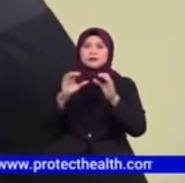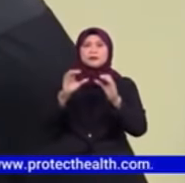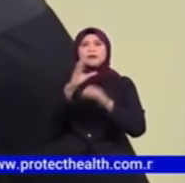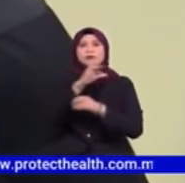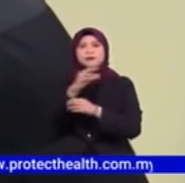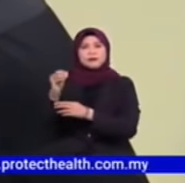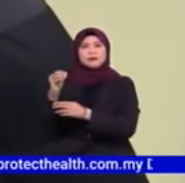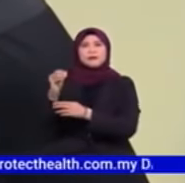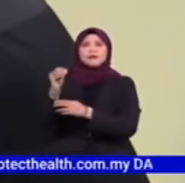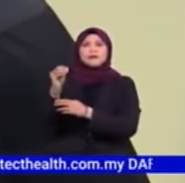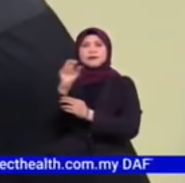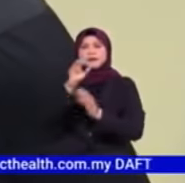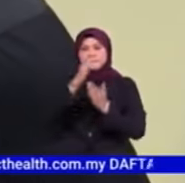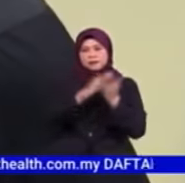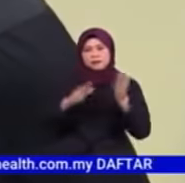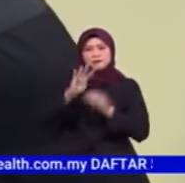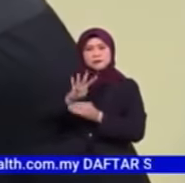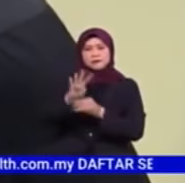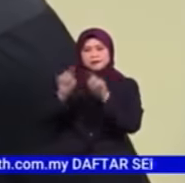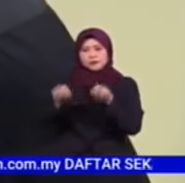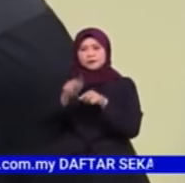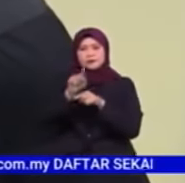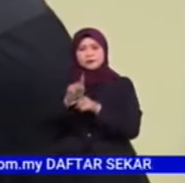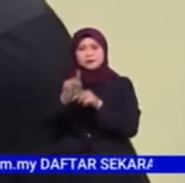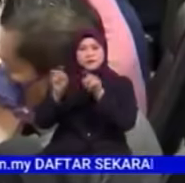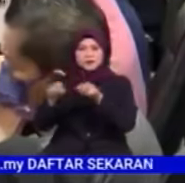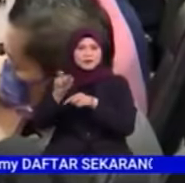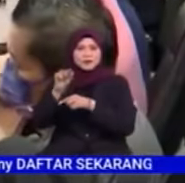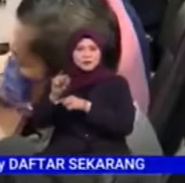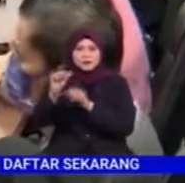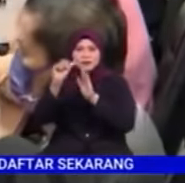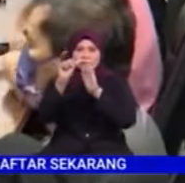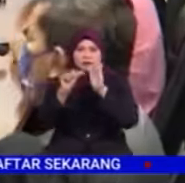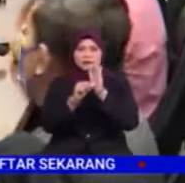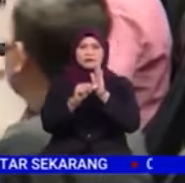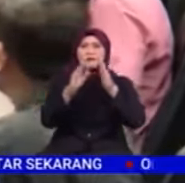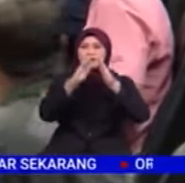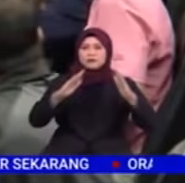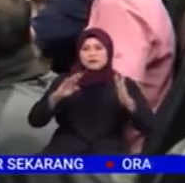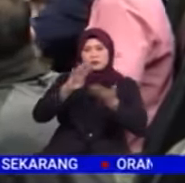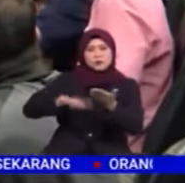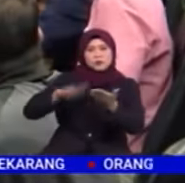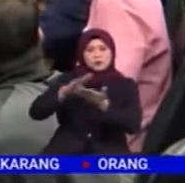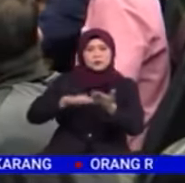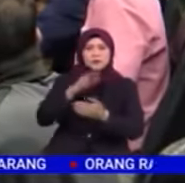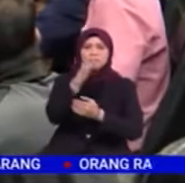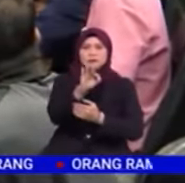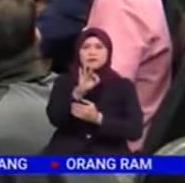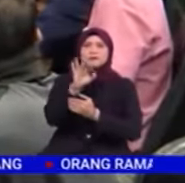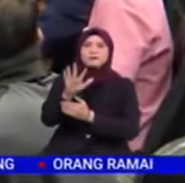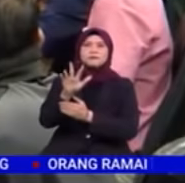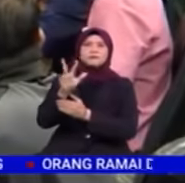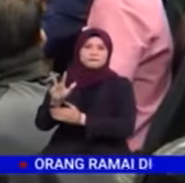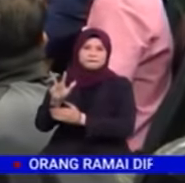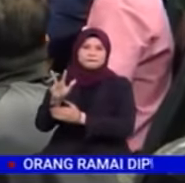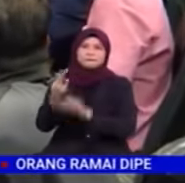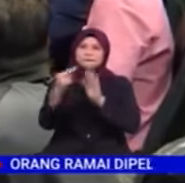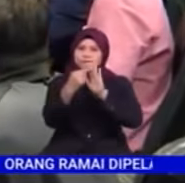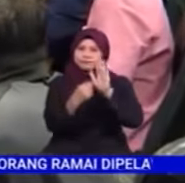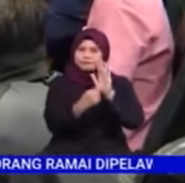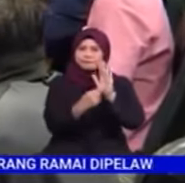dan section 4,1 Kuranji rumah juring tubuh ke 1953